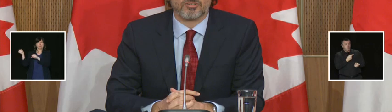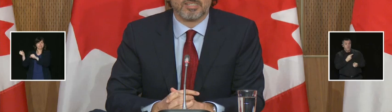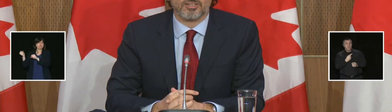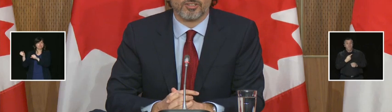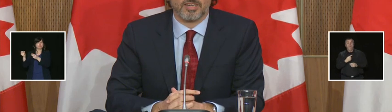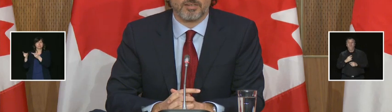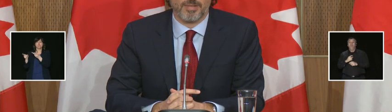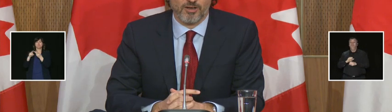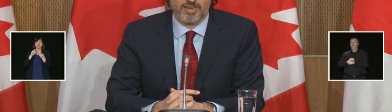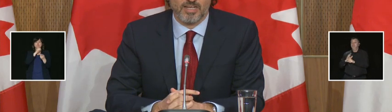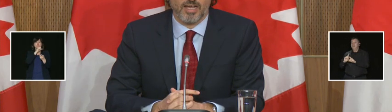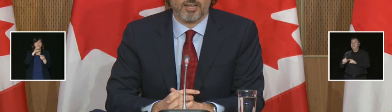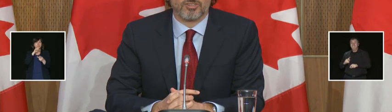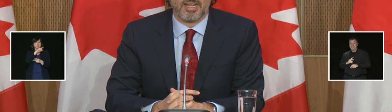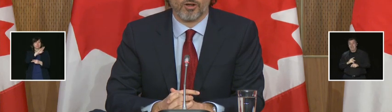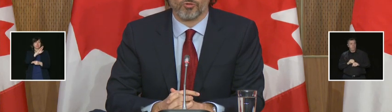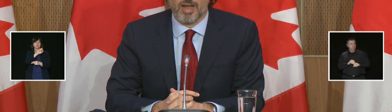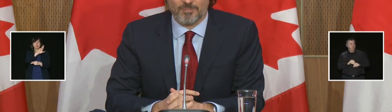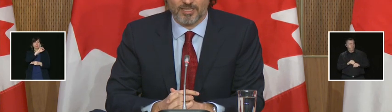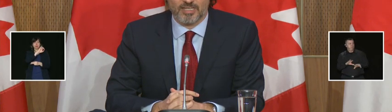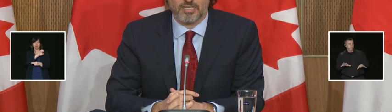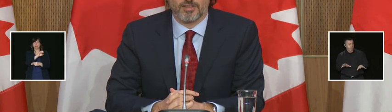centre mberi